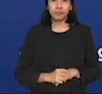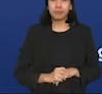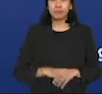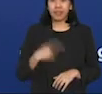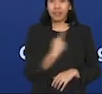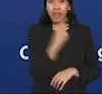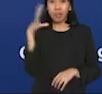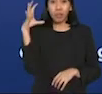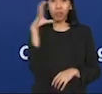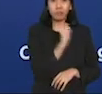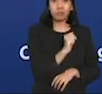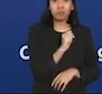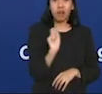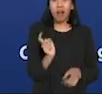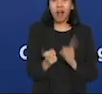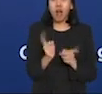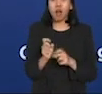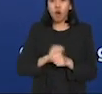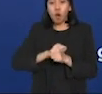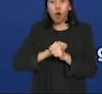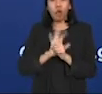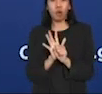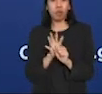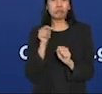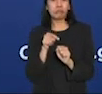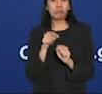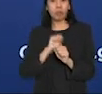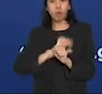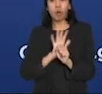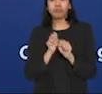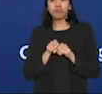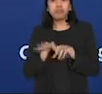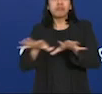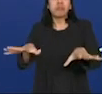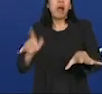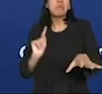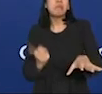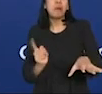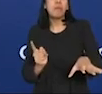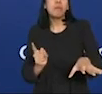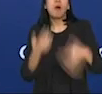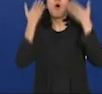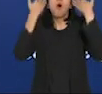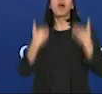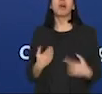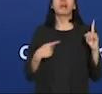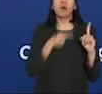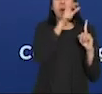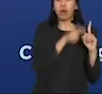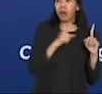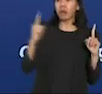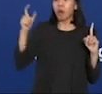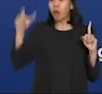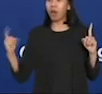bahwa faktor pembawa penyakit untuk covert 19 ini adalah manusia adalah orang